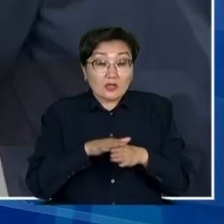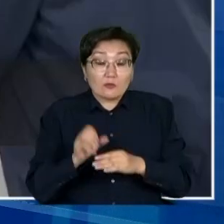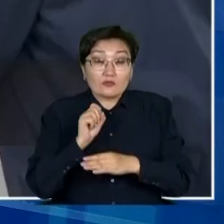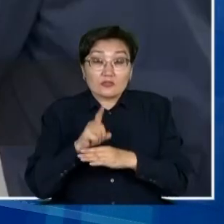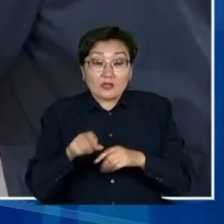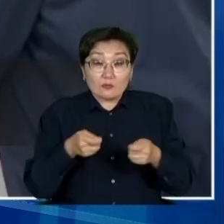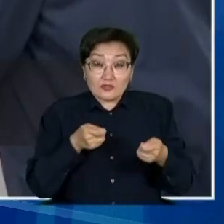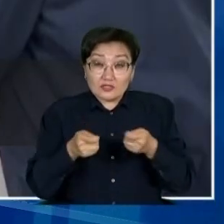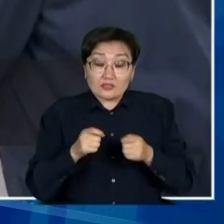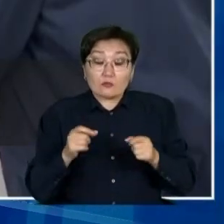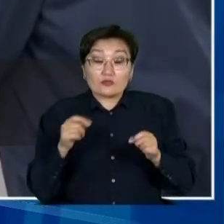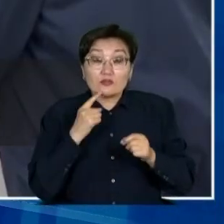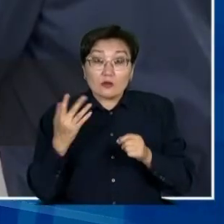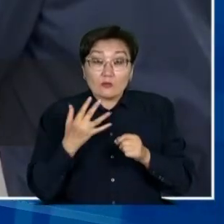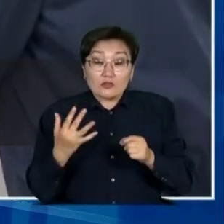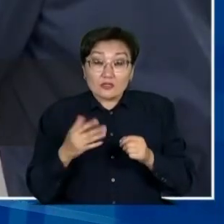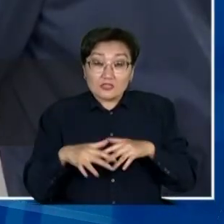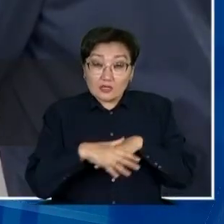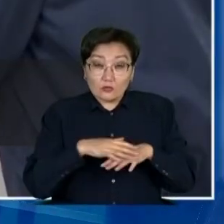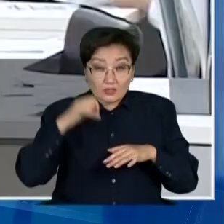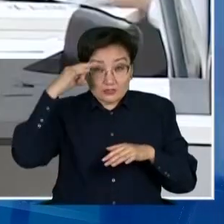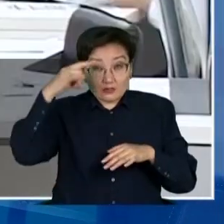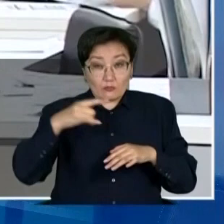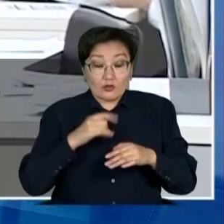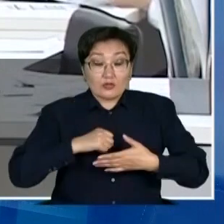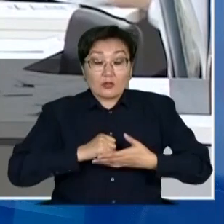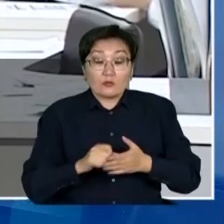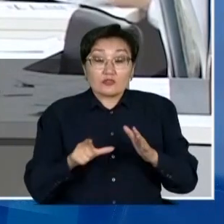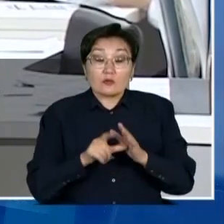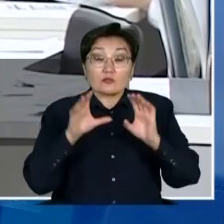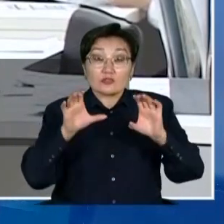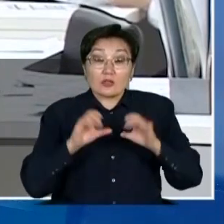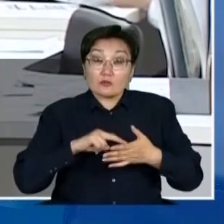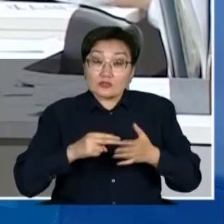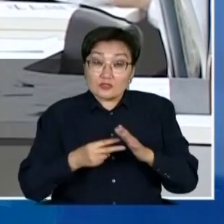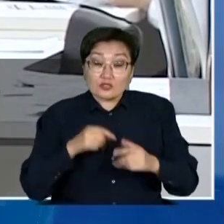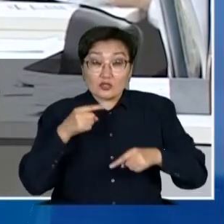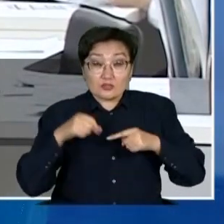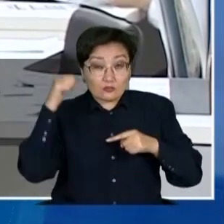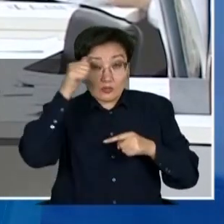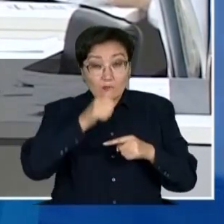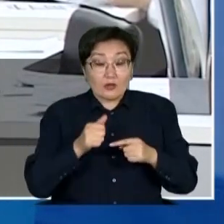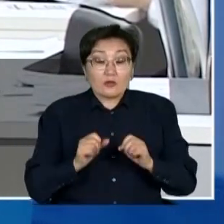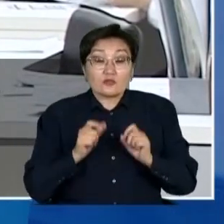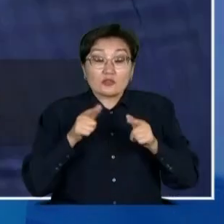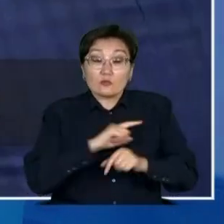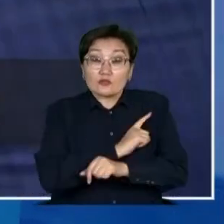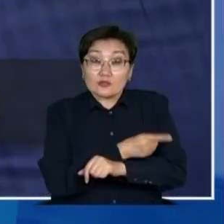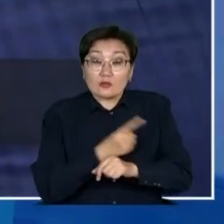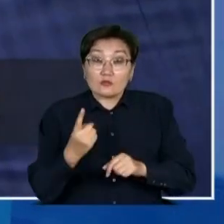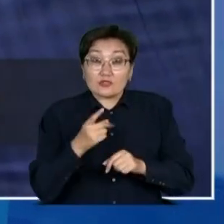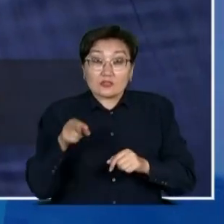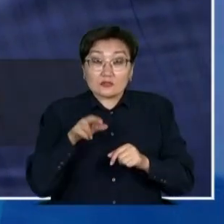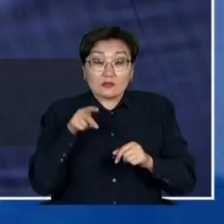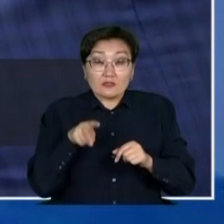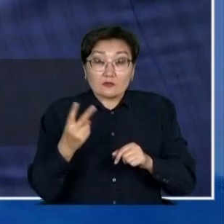поручений президента, озвученных в его послании народу страны. Принятие налогового кодекса запланировано на следующий год, а вступление в силу на